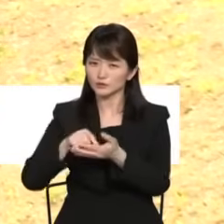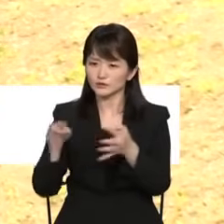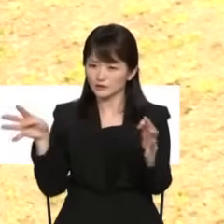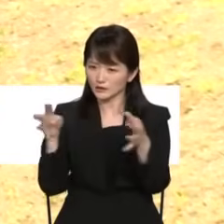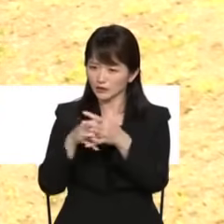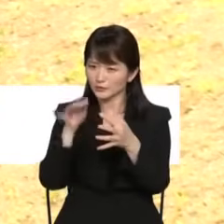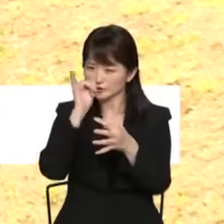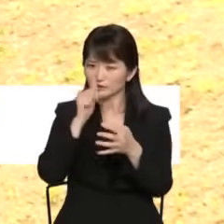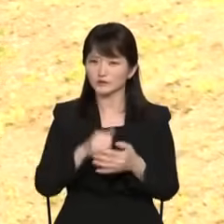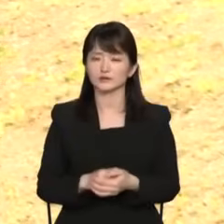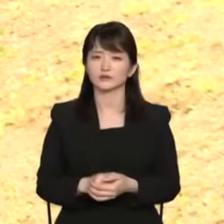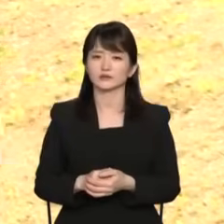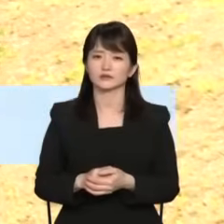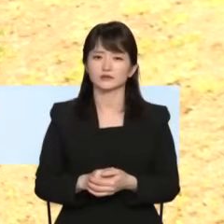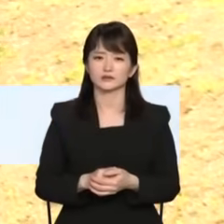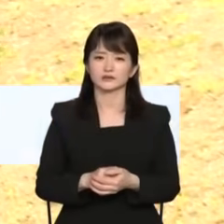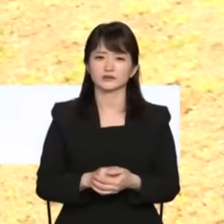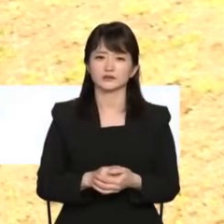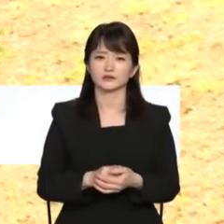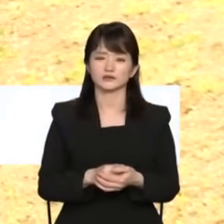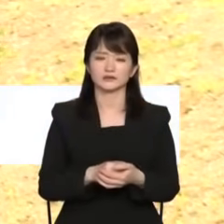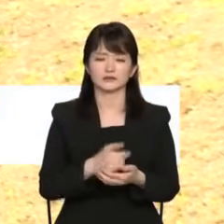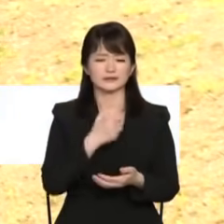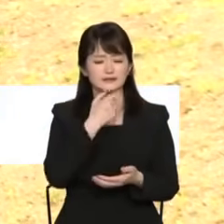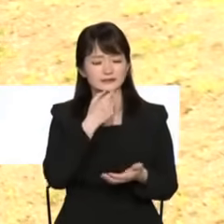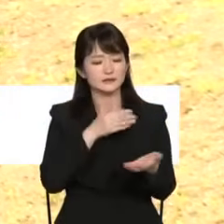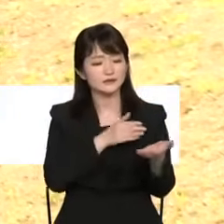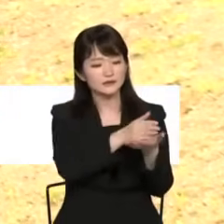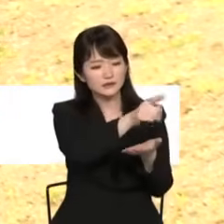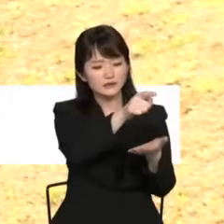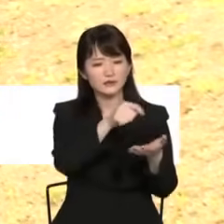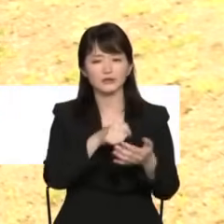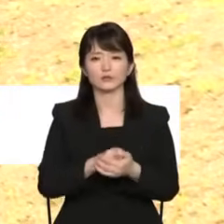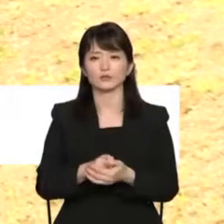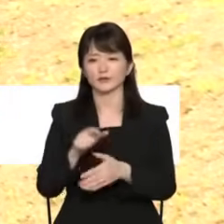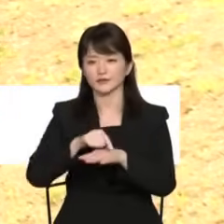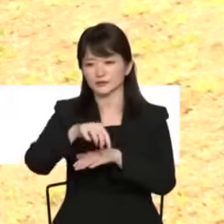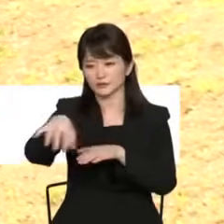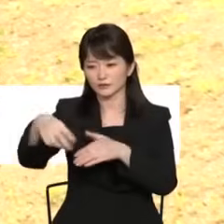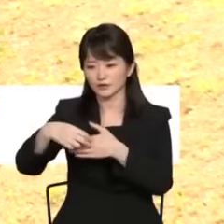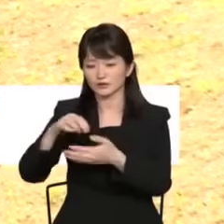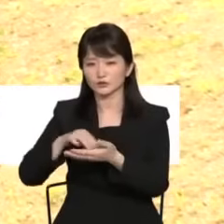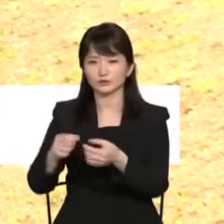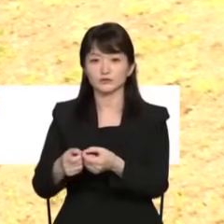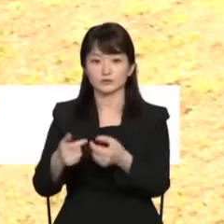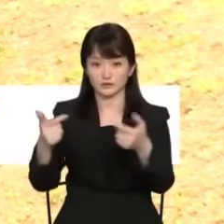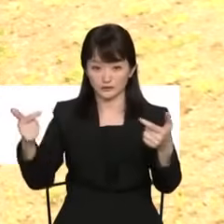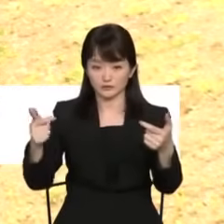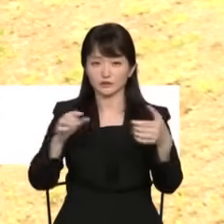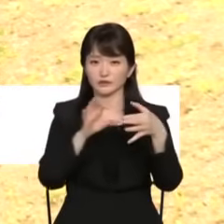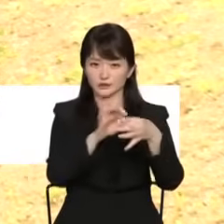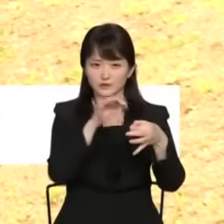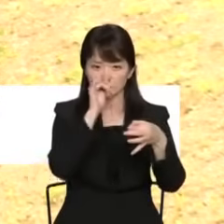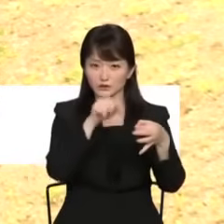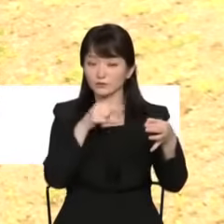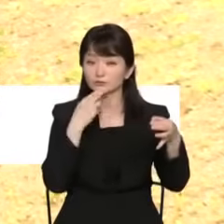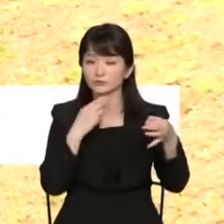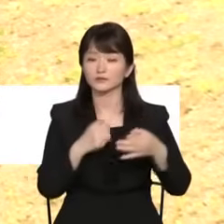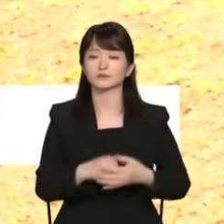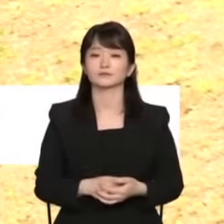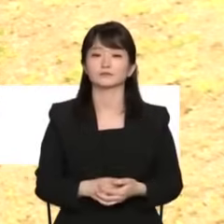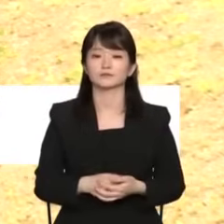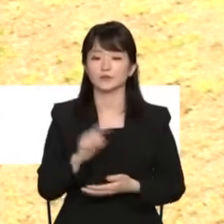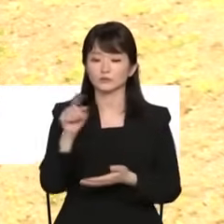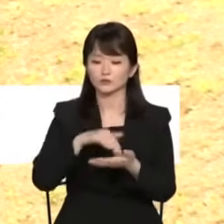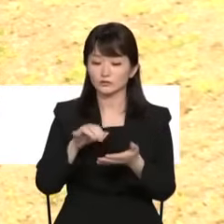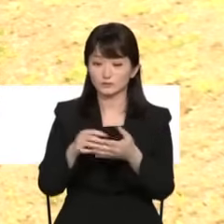기피과 진료와 지방 진료 서비스 확충으로 이어지는 방향으로 가야 됩니다. 지금 그것이 담보되지 않으면은 결국에는